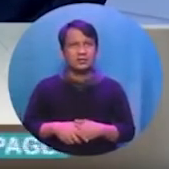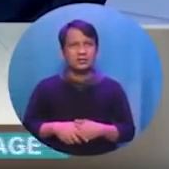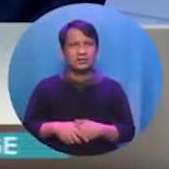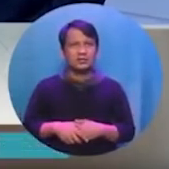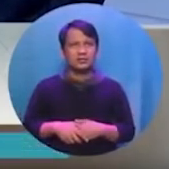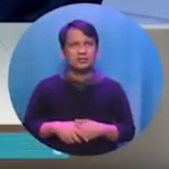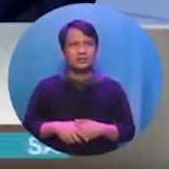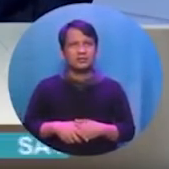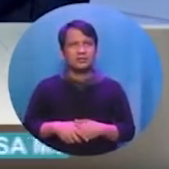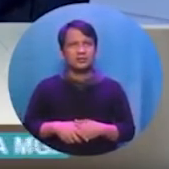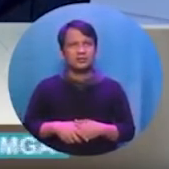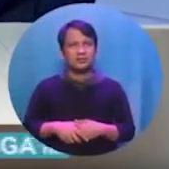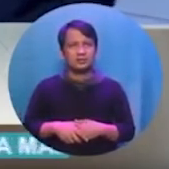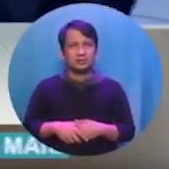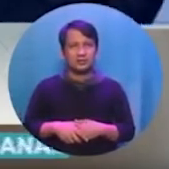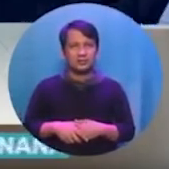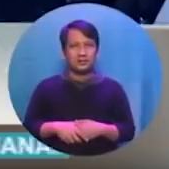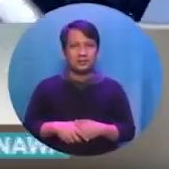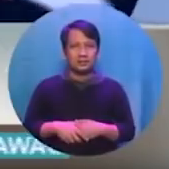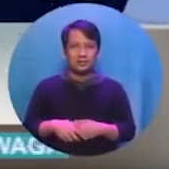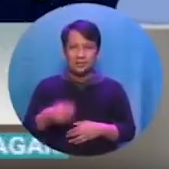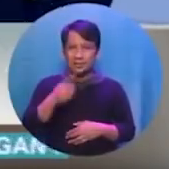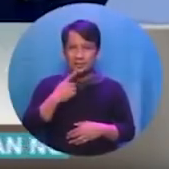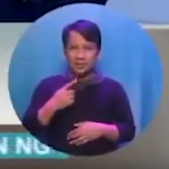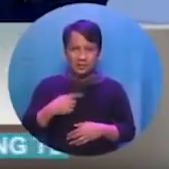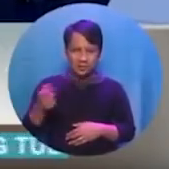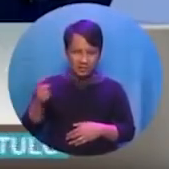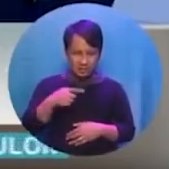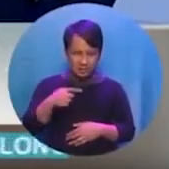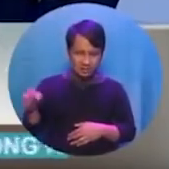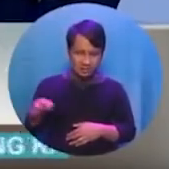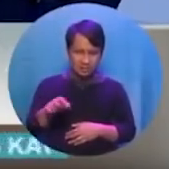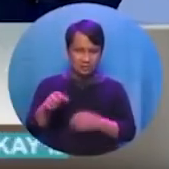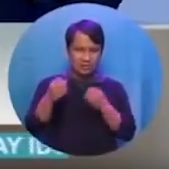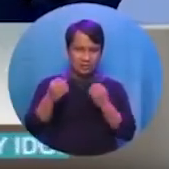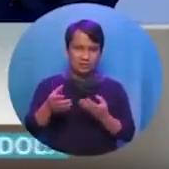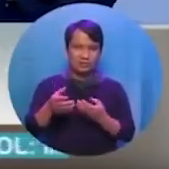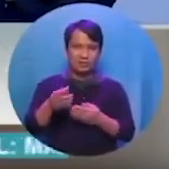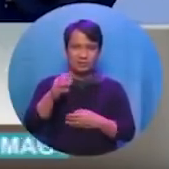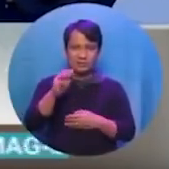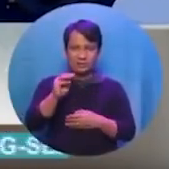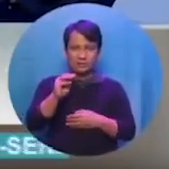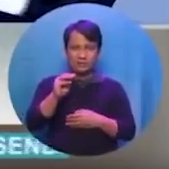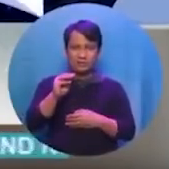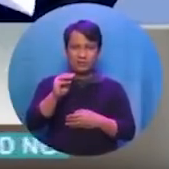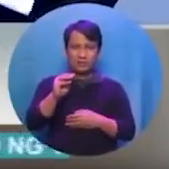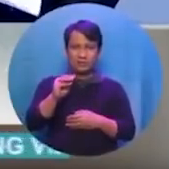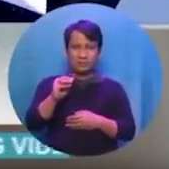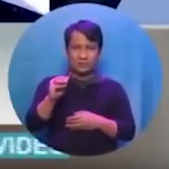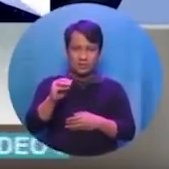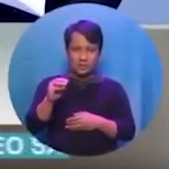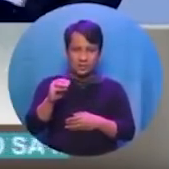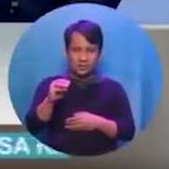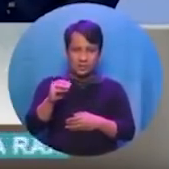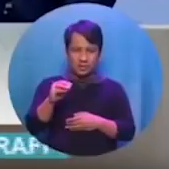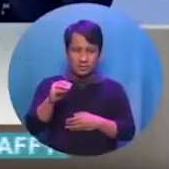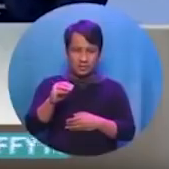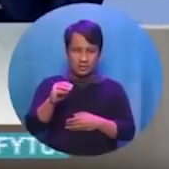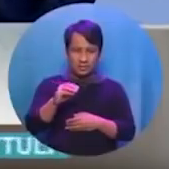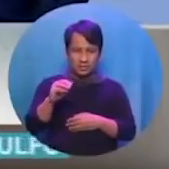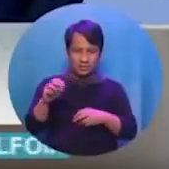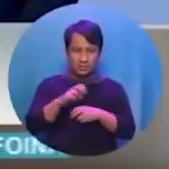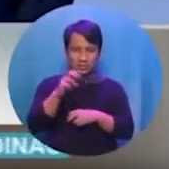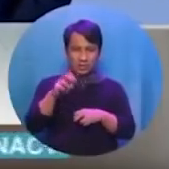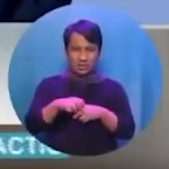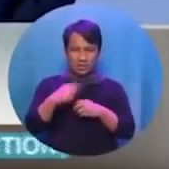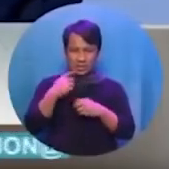Hindi ko po alam. And sinabi sa amin ng tour guide, dahil marami daw dyan yung mongoose, yung snake eater. At saka marami daw